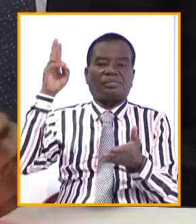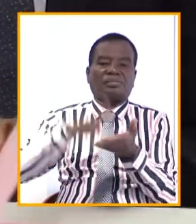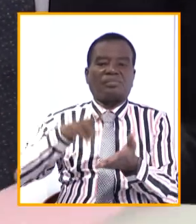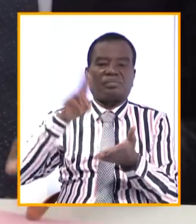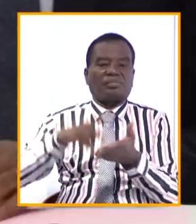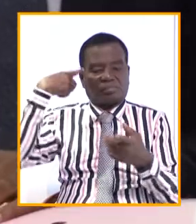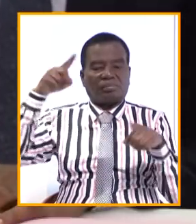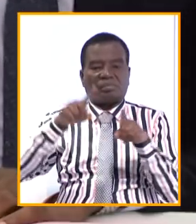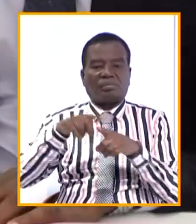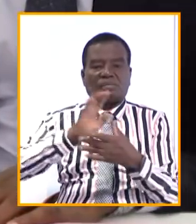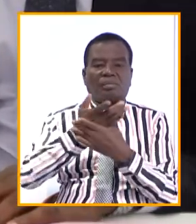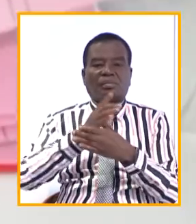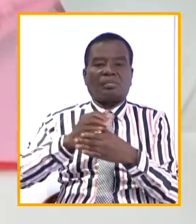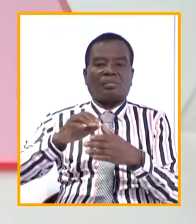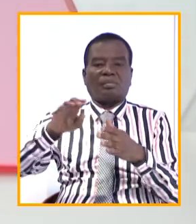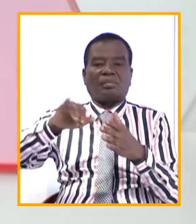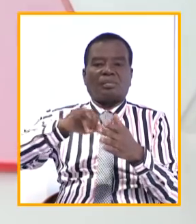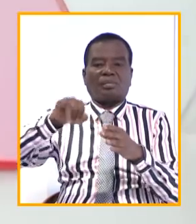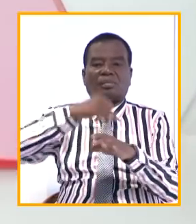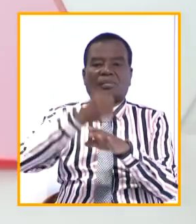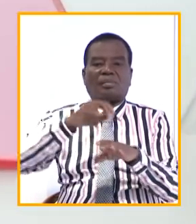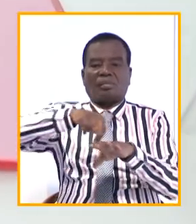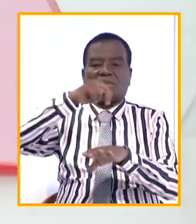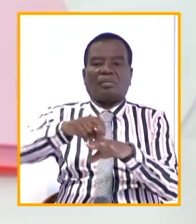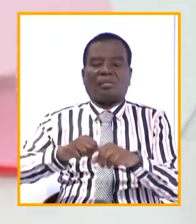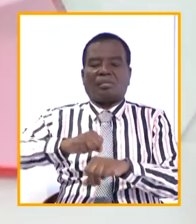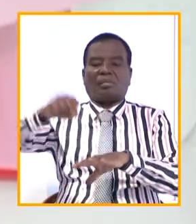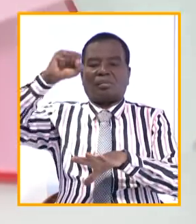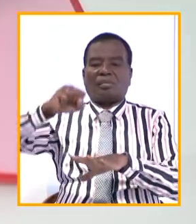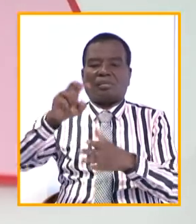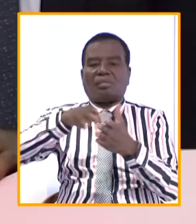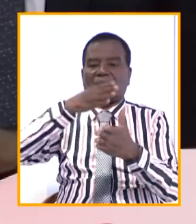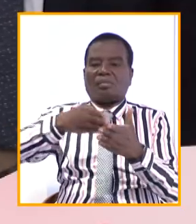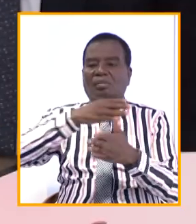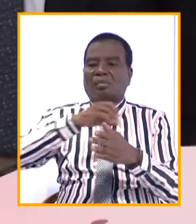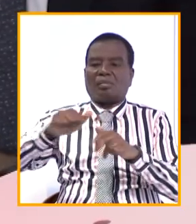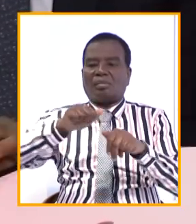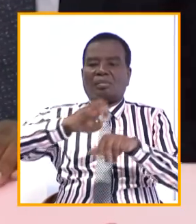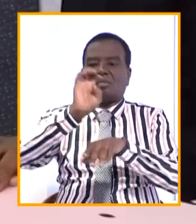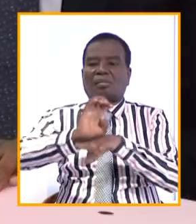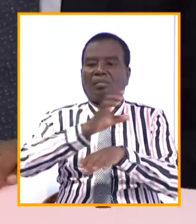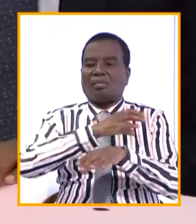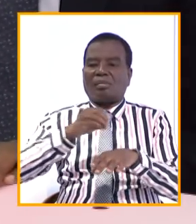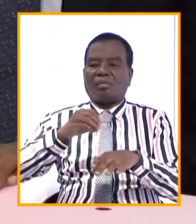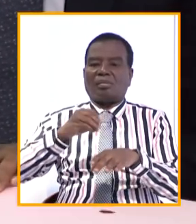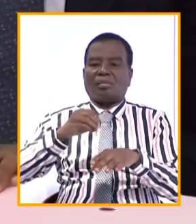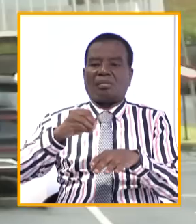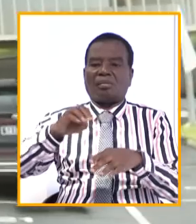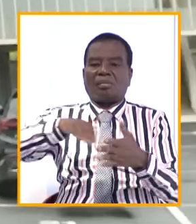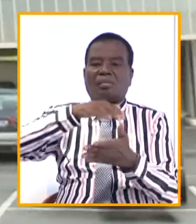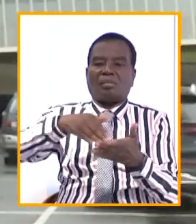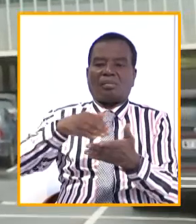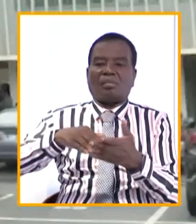Signature de convention entre l'Institut national supérieur des arts et de l'action culturelle, INSAC, et le